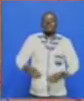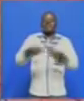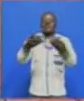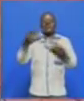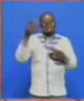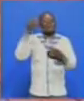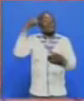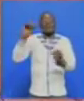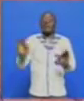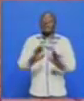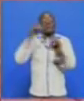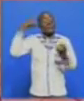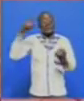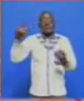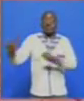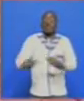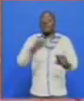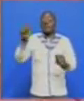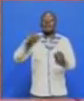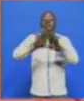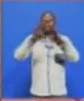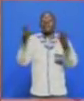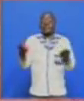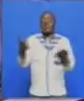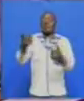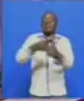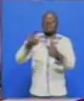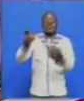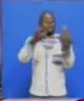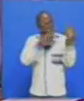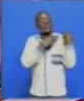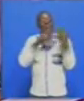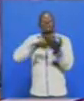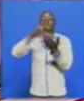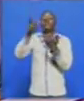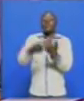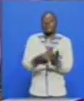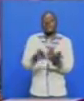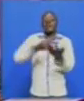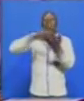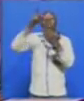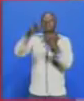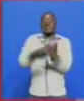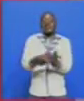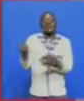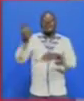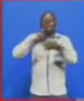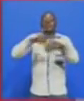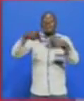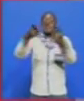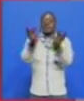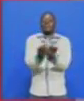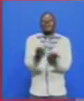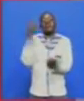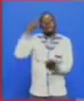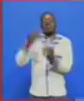cérémonie de lancement des activités par les premiers responsables du projet. Un projet qui est mis en place pour